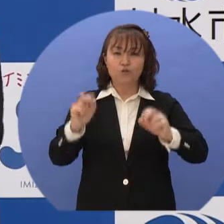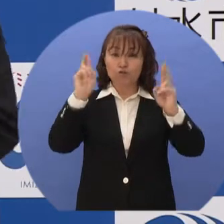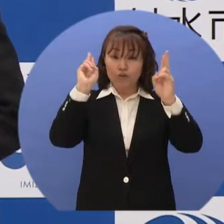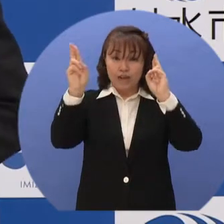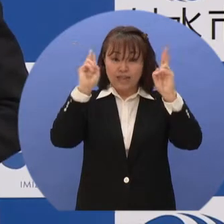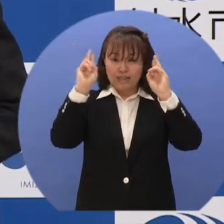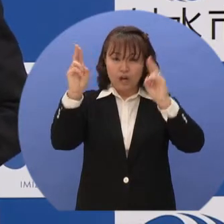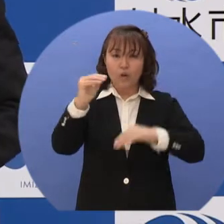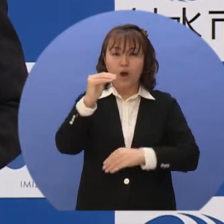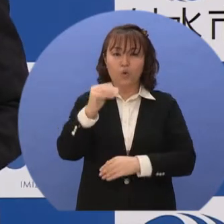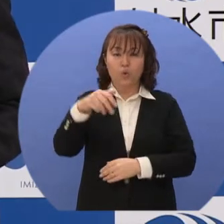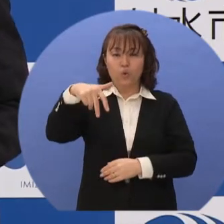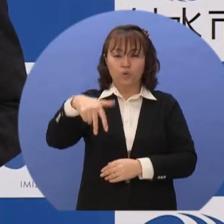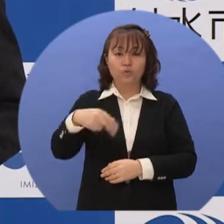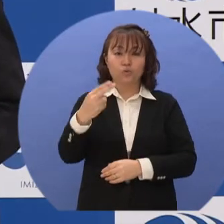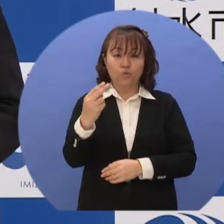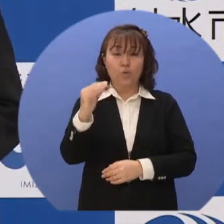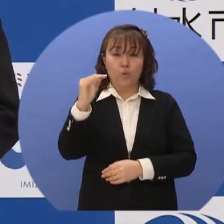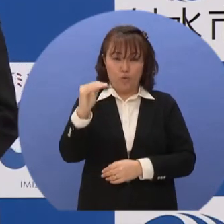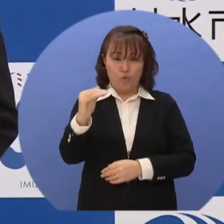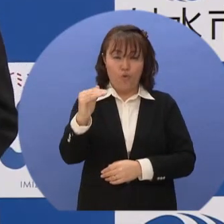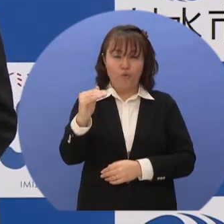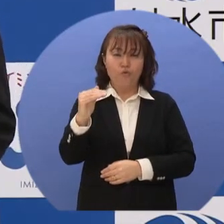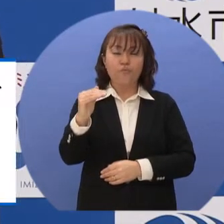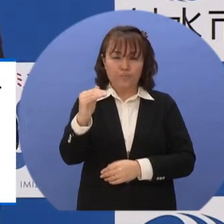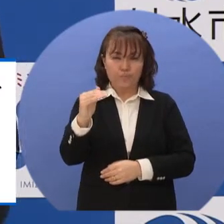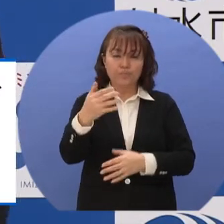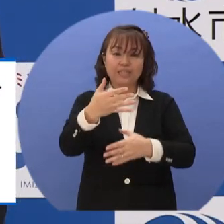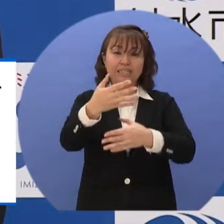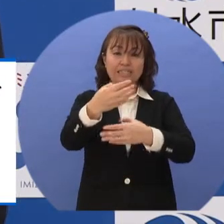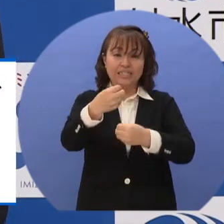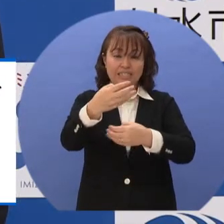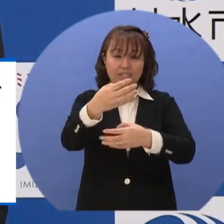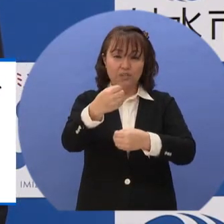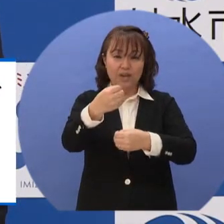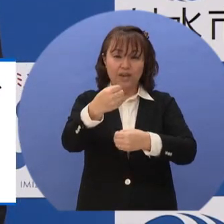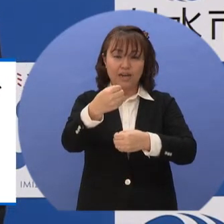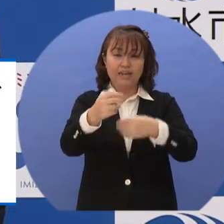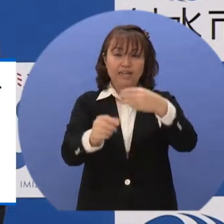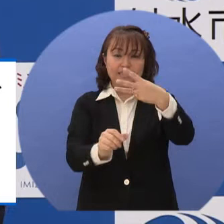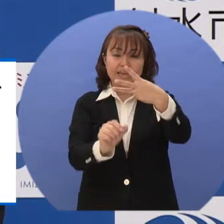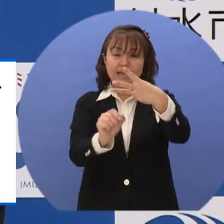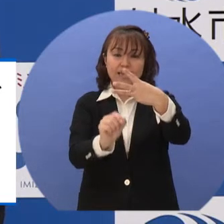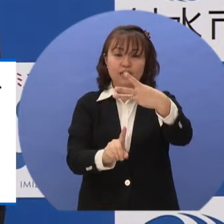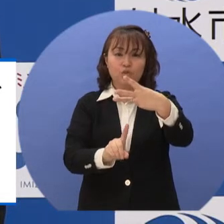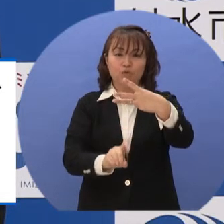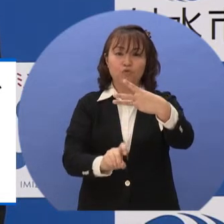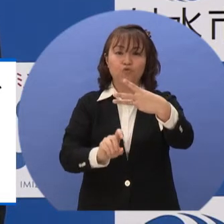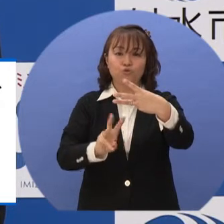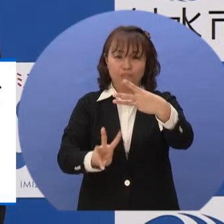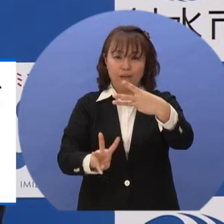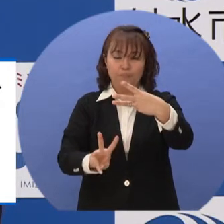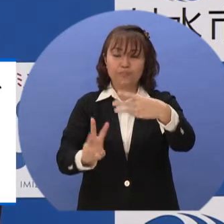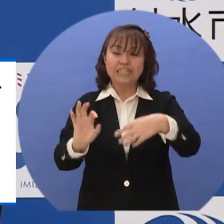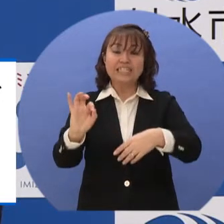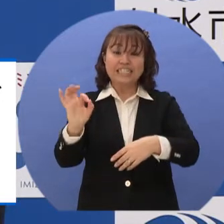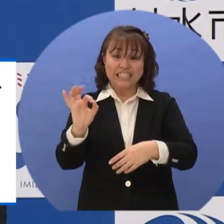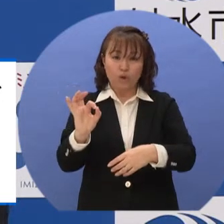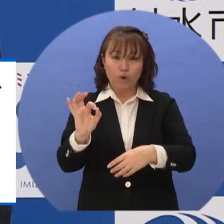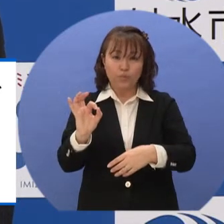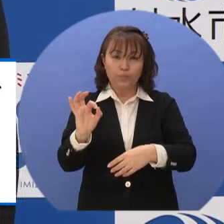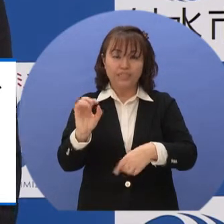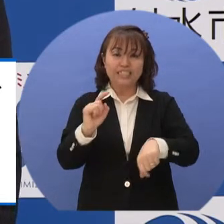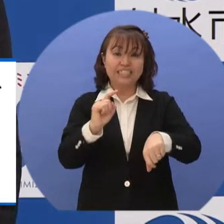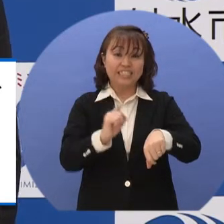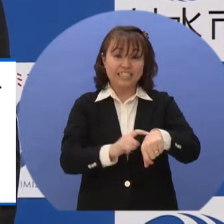ジャパン株式会社になりますえ日時はあ3月13日の金曜日え時間が